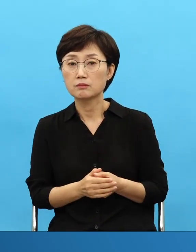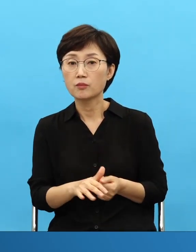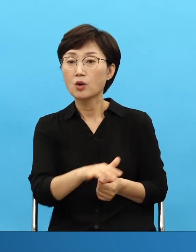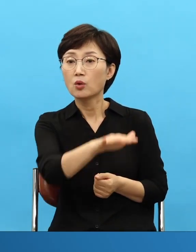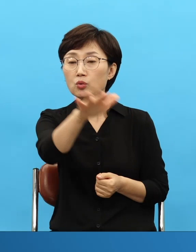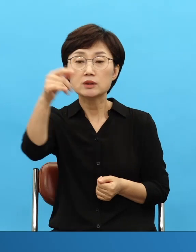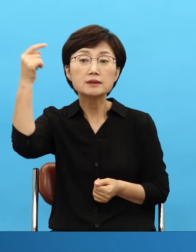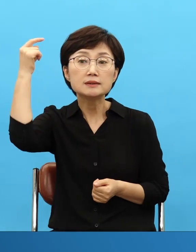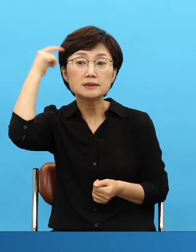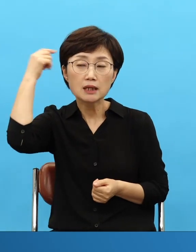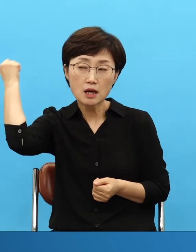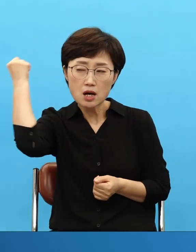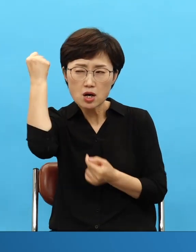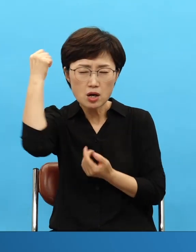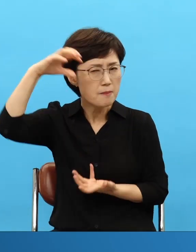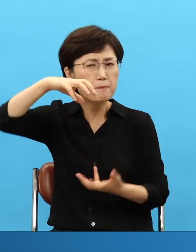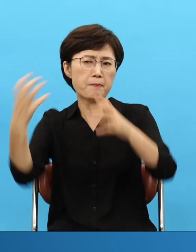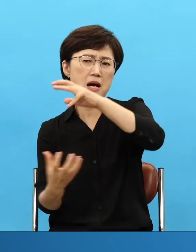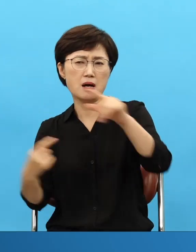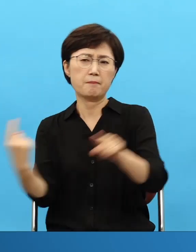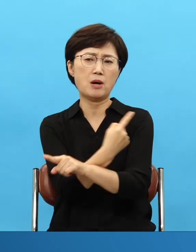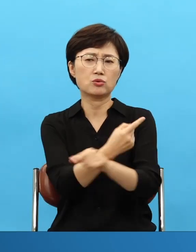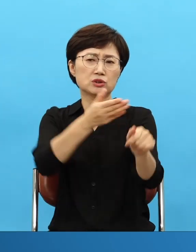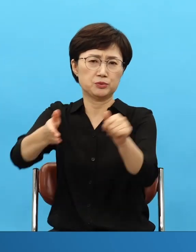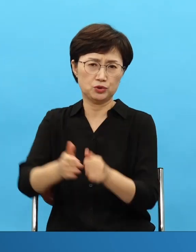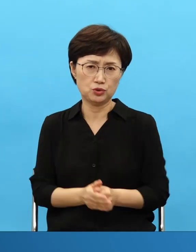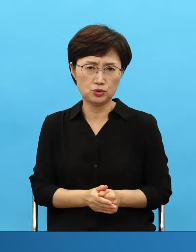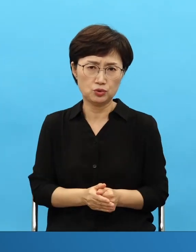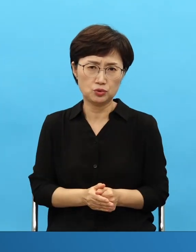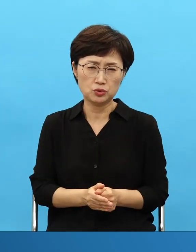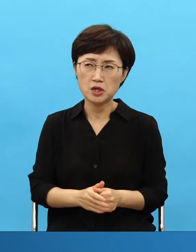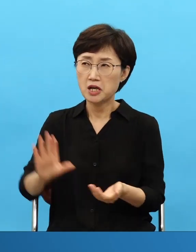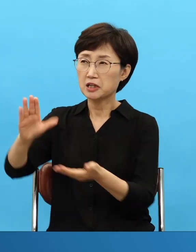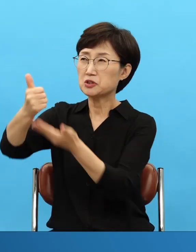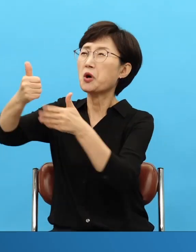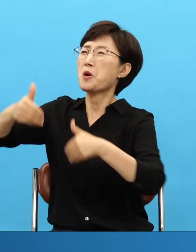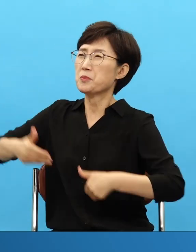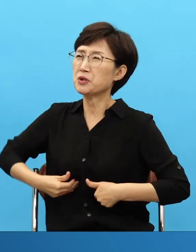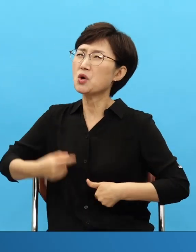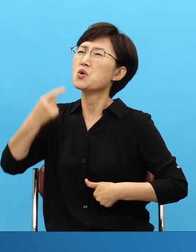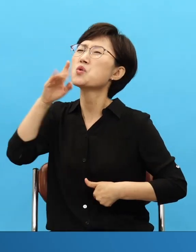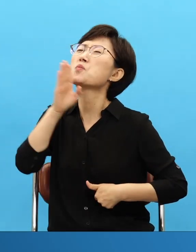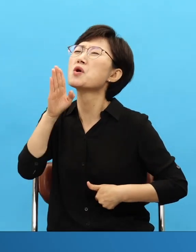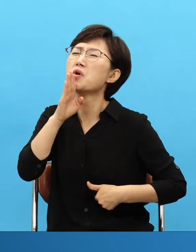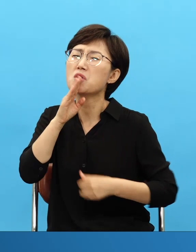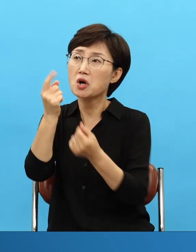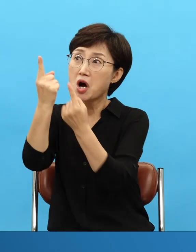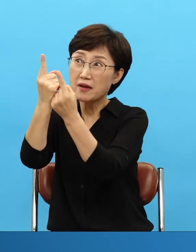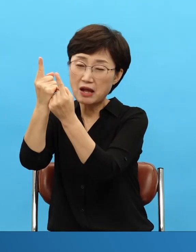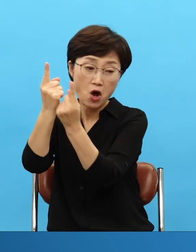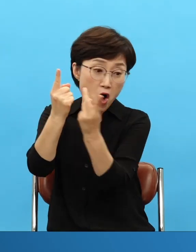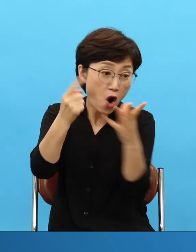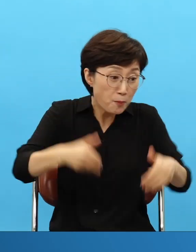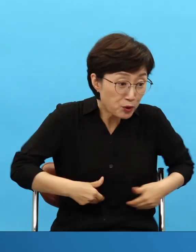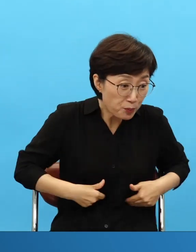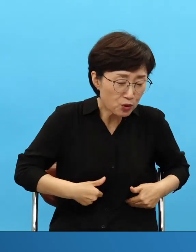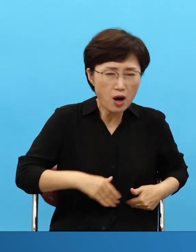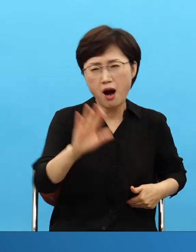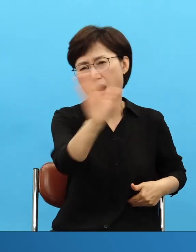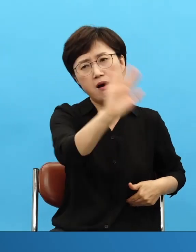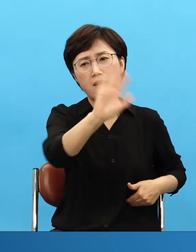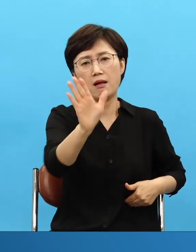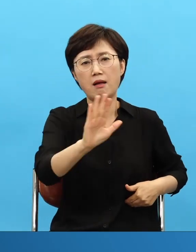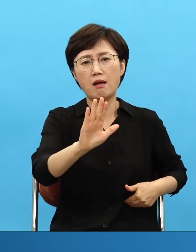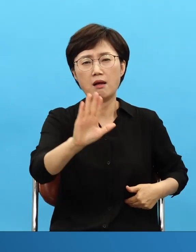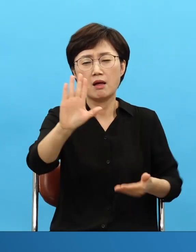바뀌어버렸다. 오직 그리스도. Our Emmanuel Church, Darakbang, everything needs to be completely transformed to only Christ. 흑암이 무너져 버린다니까요. Then the forces